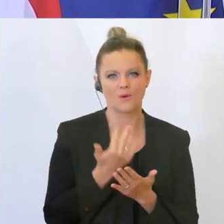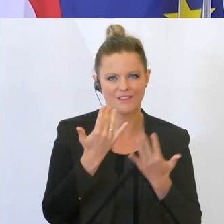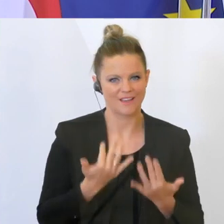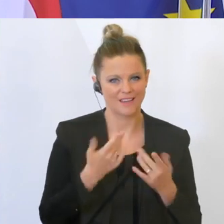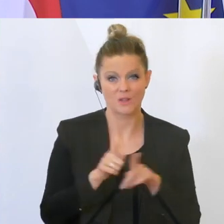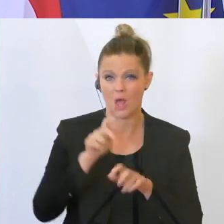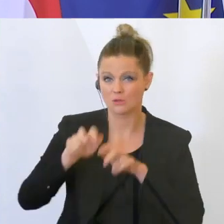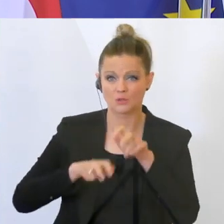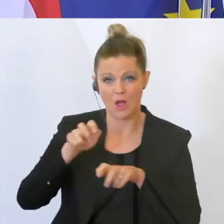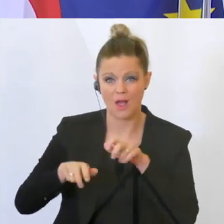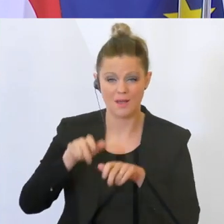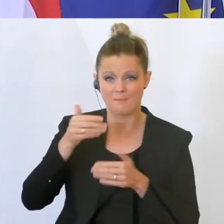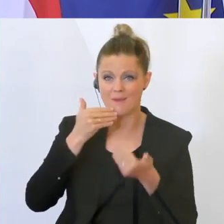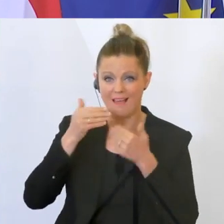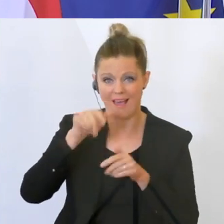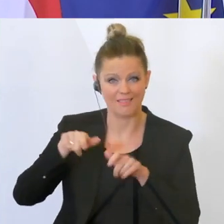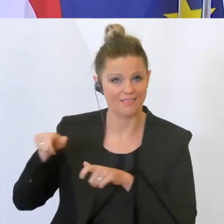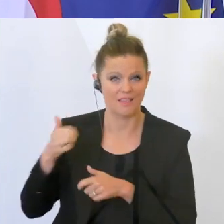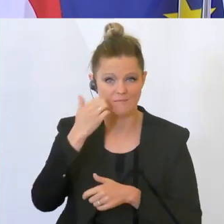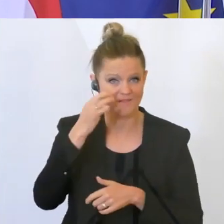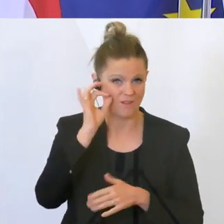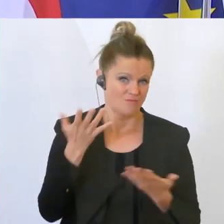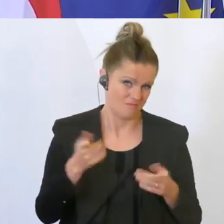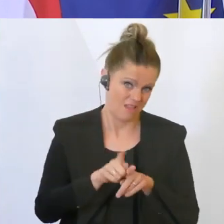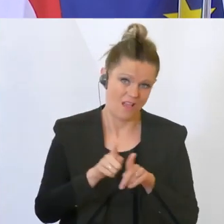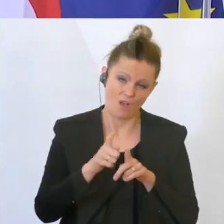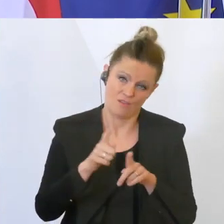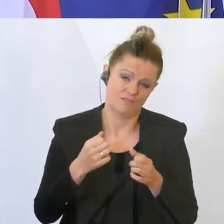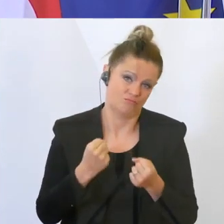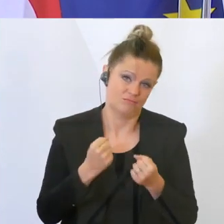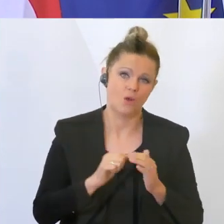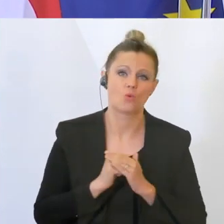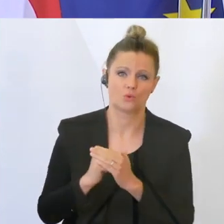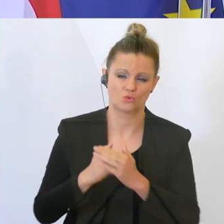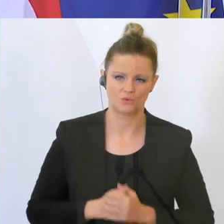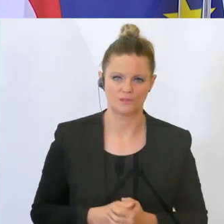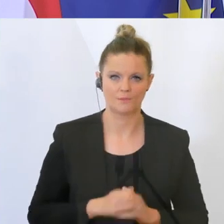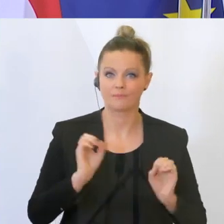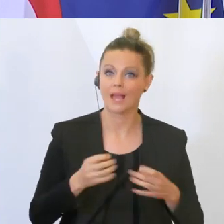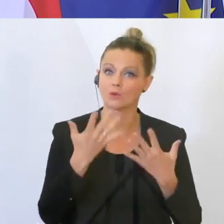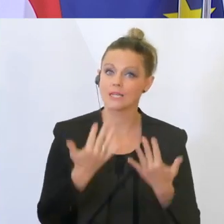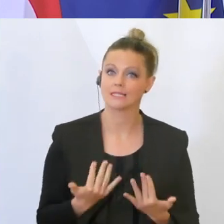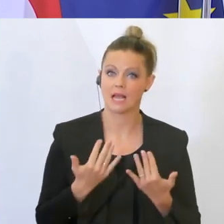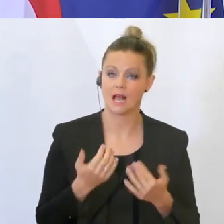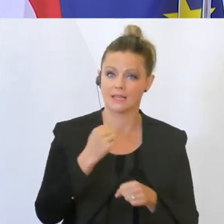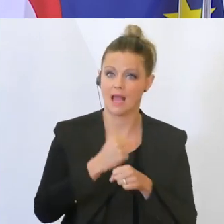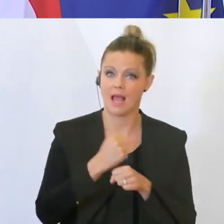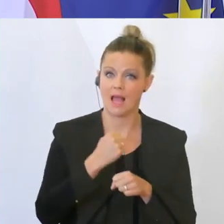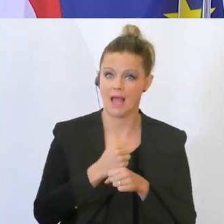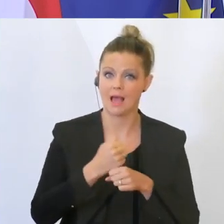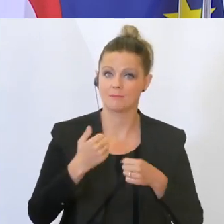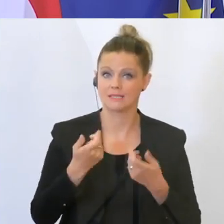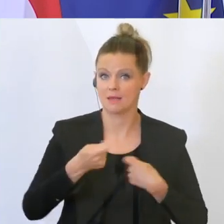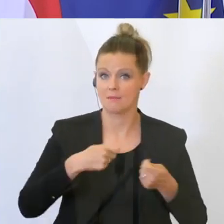die Steuerberaterinnen und Steuerberater, die hier unterstützend tätig sind. Wie sieht es nun mit den aktuellen Zahlen am Arbeitsmarkt